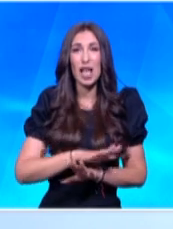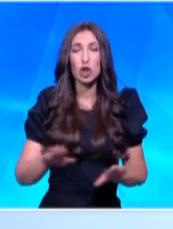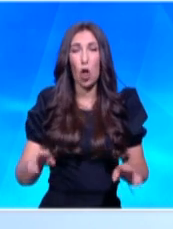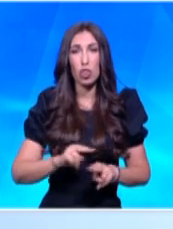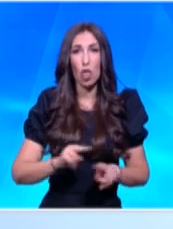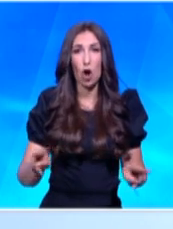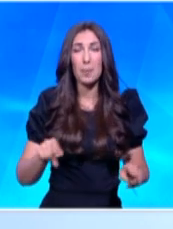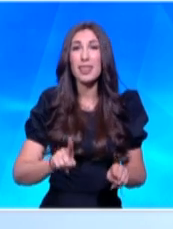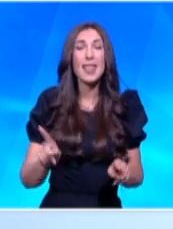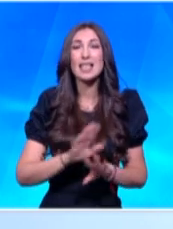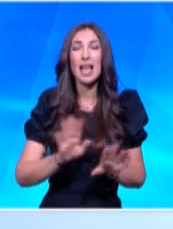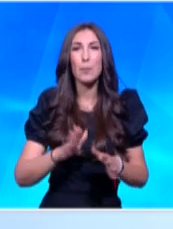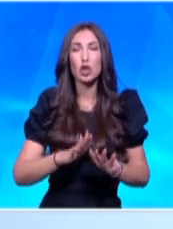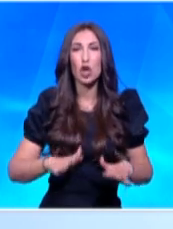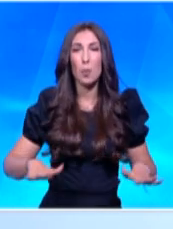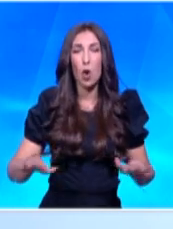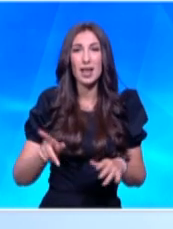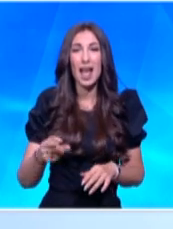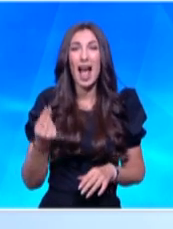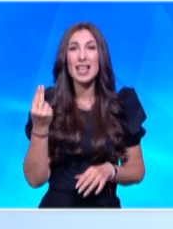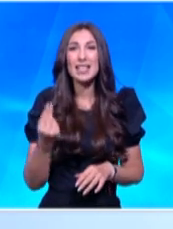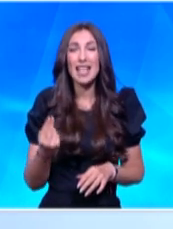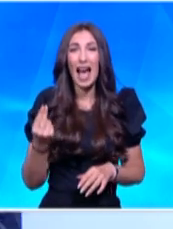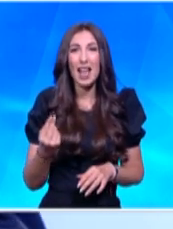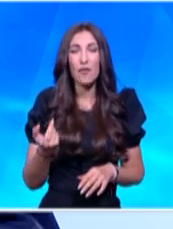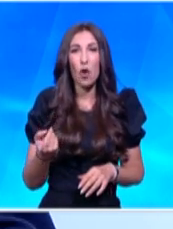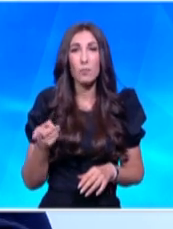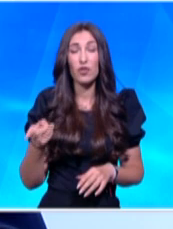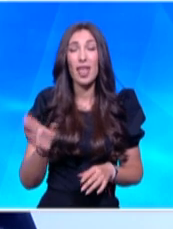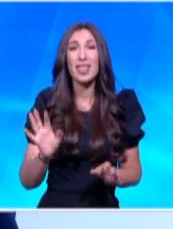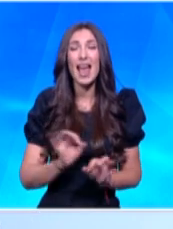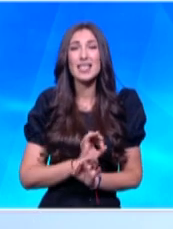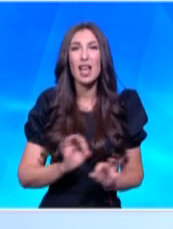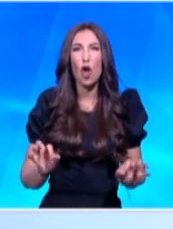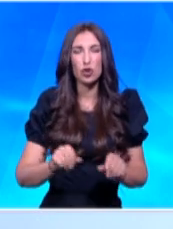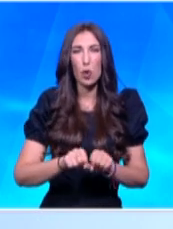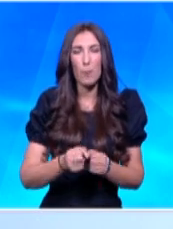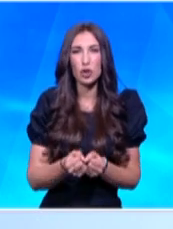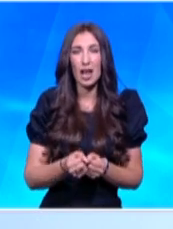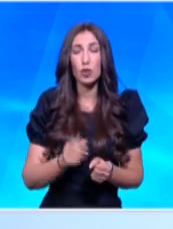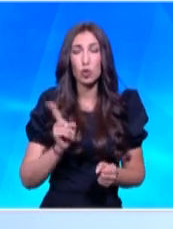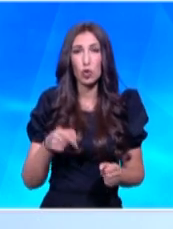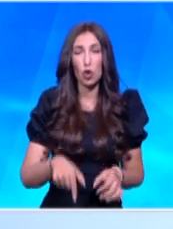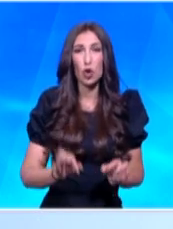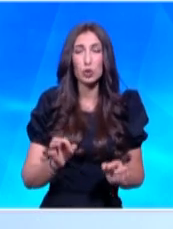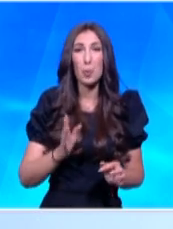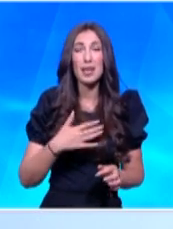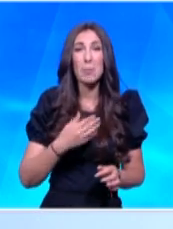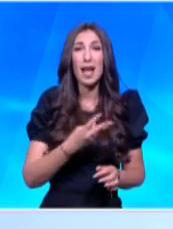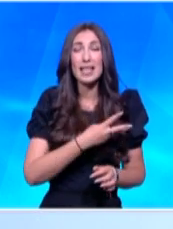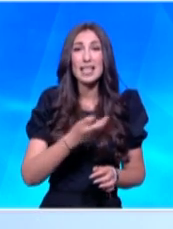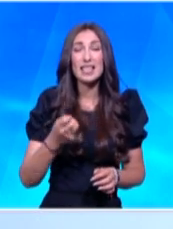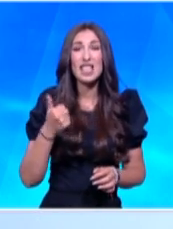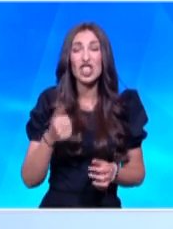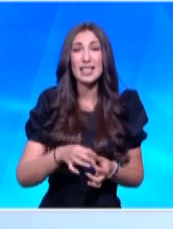не за Черноморието. А Царево, което практически най-сериозно пострадало, има до този момент 306